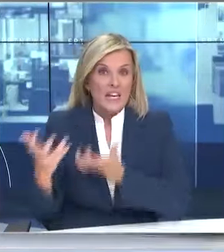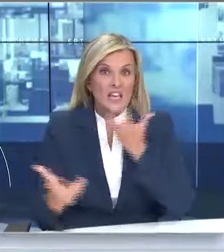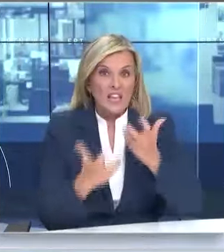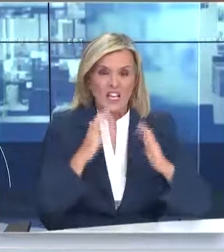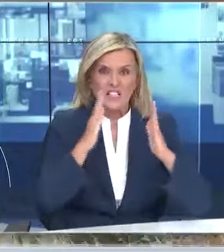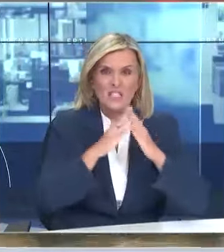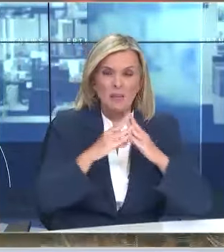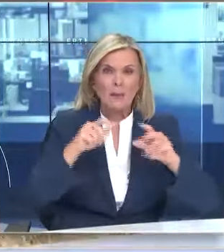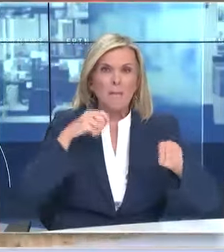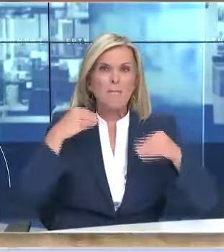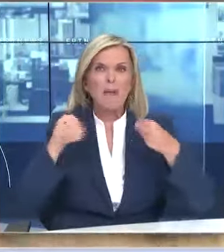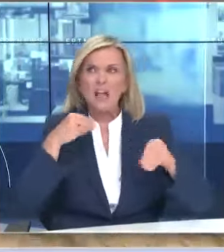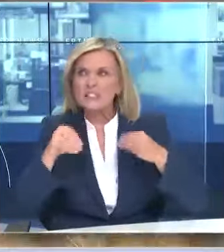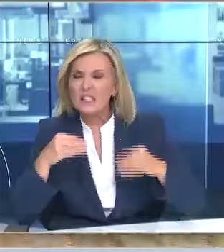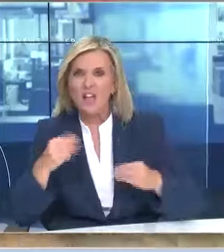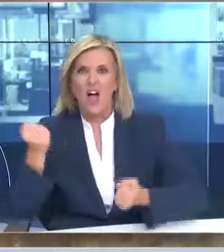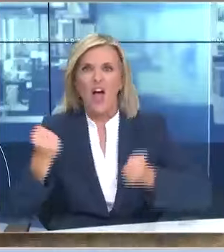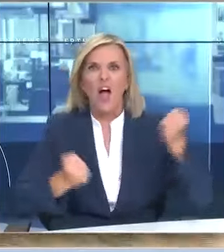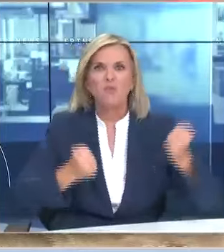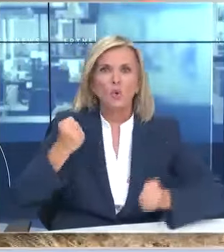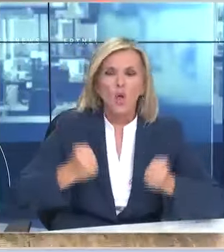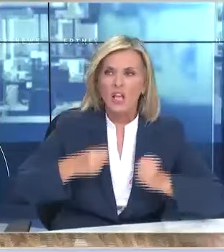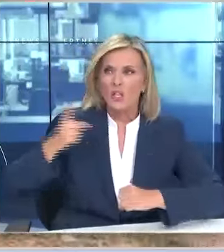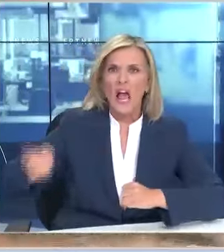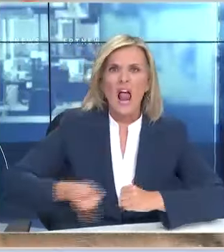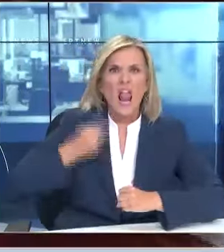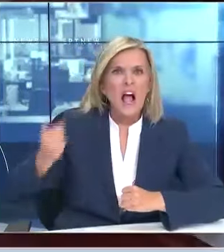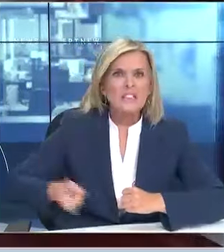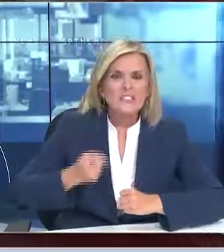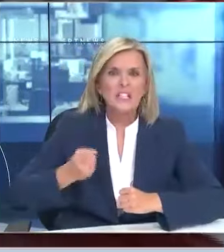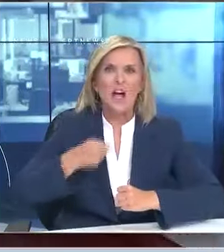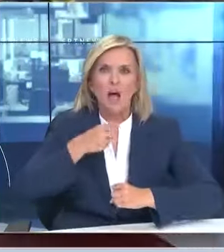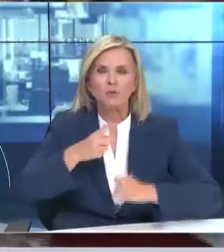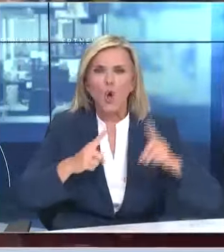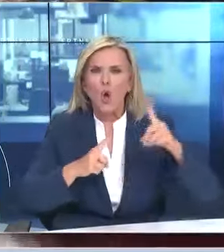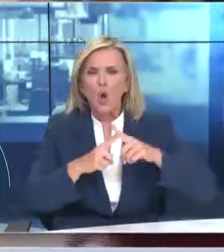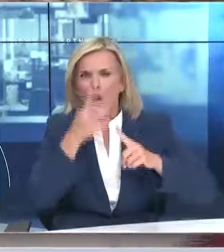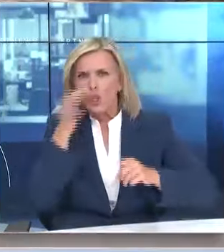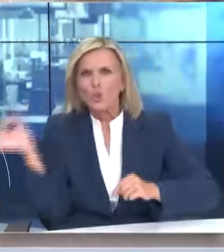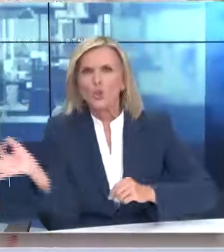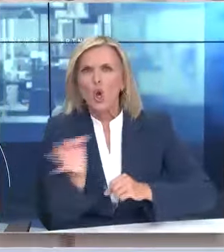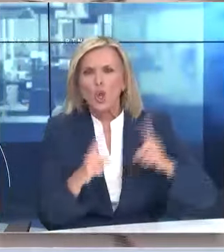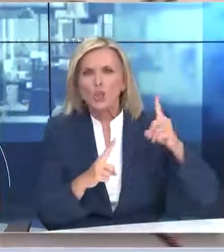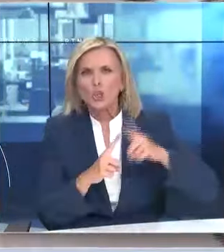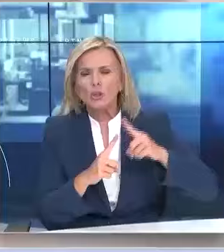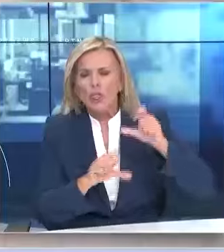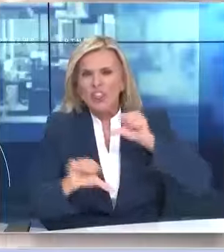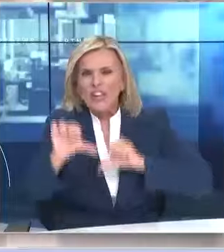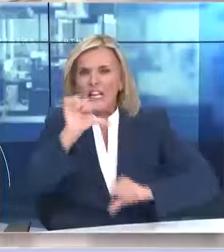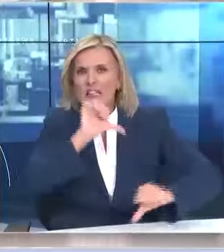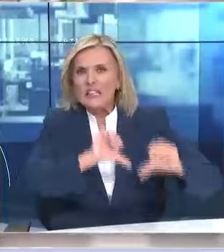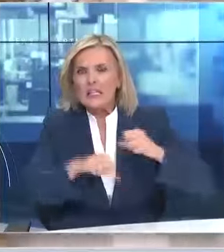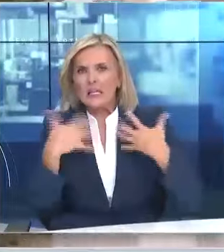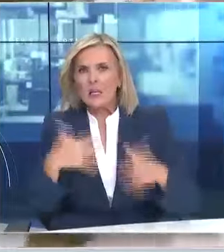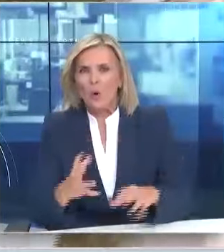σπίτια, οχήματα κτλ., αρχίζουν να καίγονται τεχνικά υλικά, τα οποία έχουν παραπλοκή τοξικά, τα οποία επικάθονται ουσιαστικά,